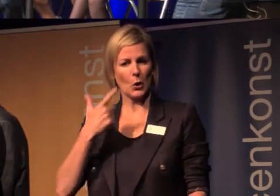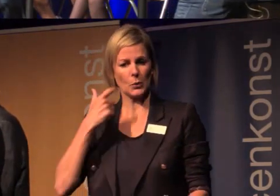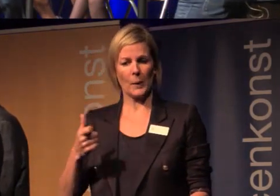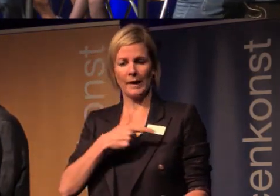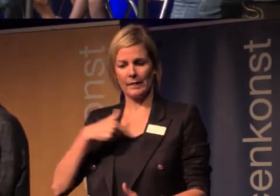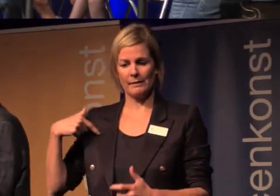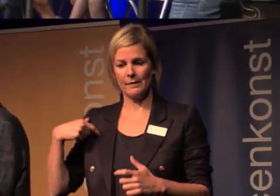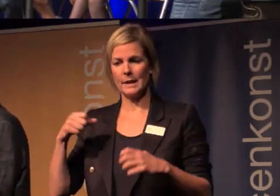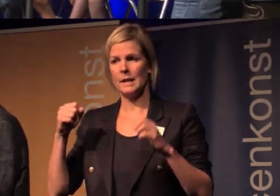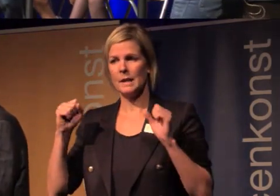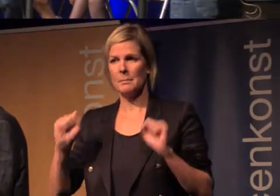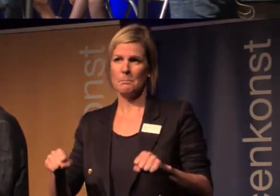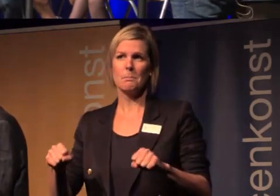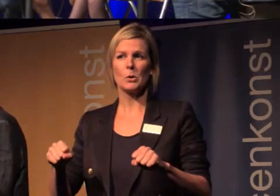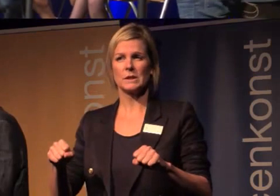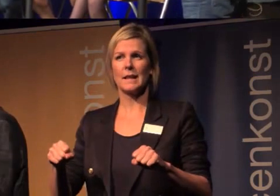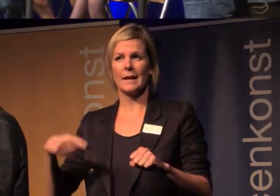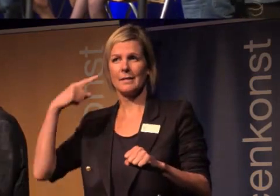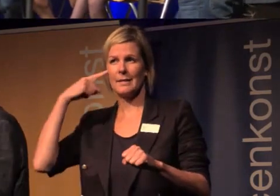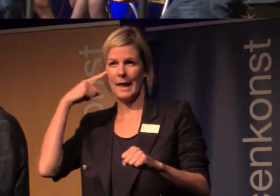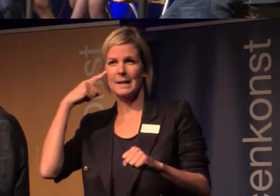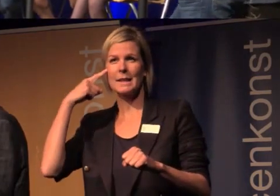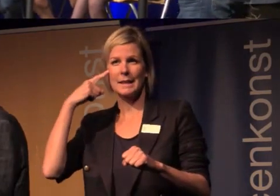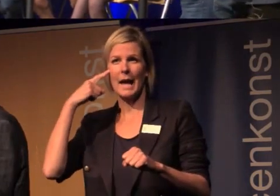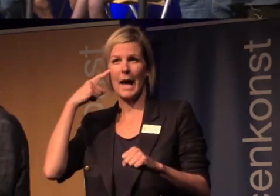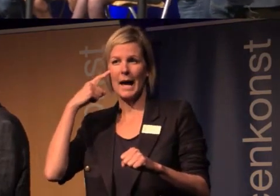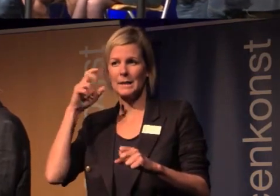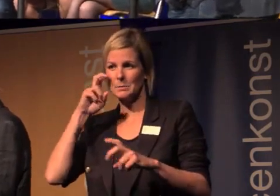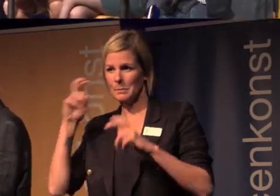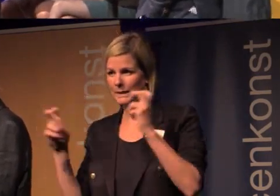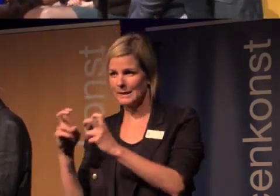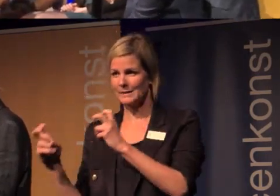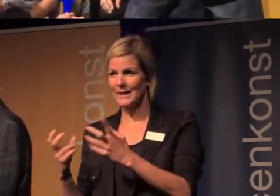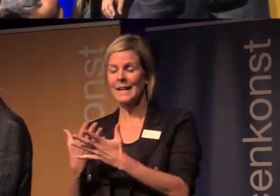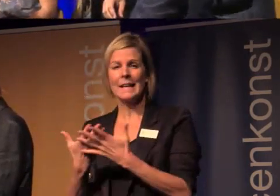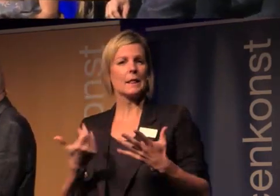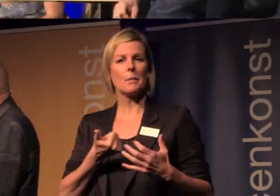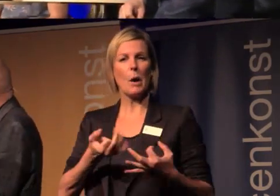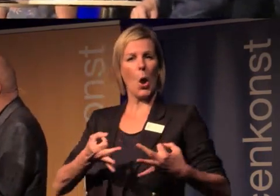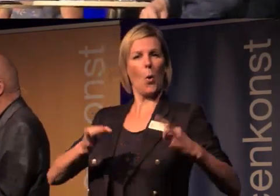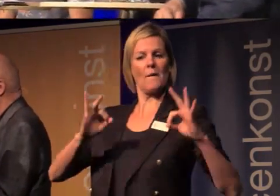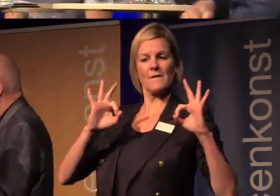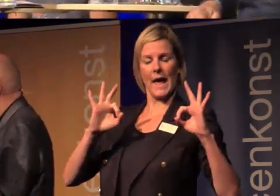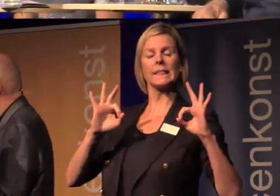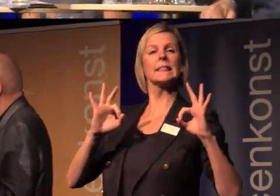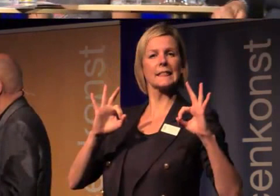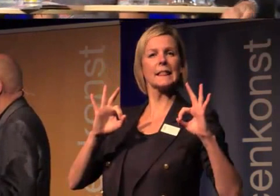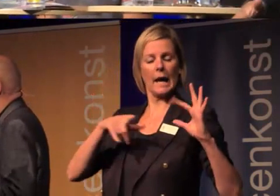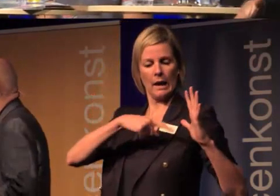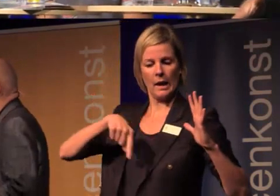ha perspektivet som många här i det här samtalet har varit inne på, att det är inte bara det offentliga som ska